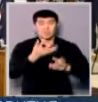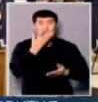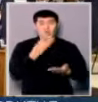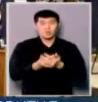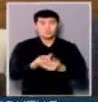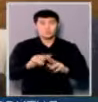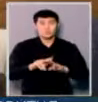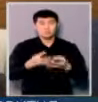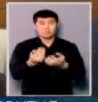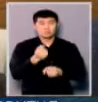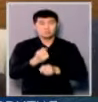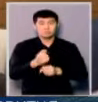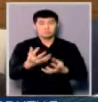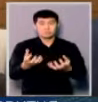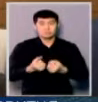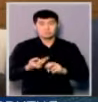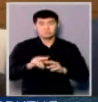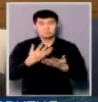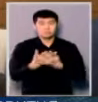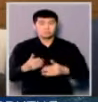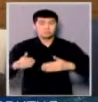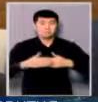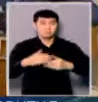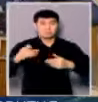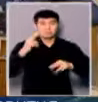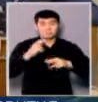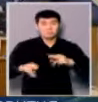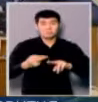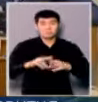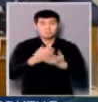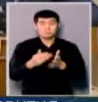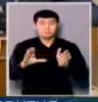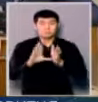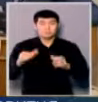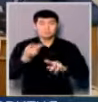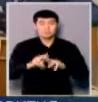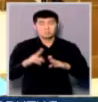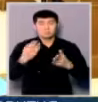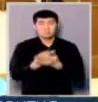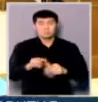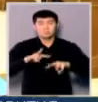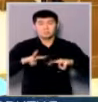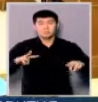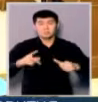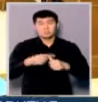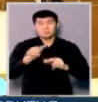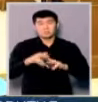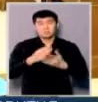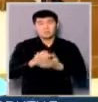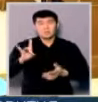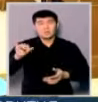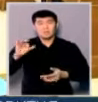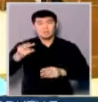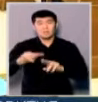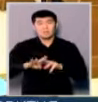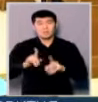свой парковый ресурс, сказал Дюйсюнбай Турганов, озвучивая депутатский запрос на имя заместителя премьер-министра Романа